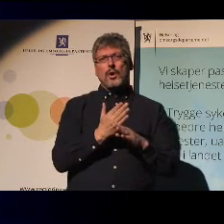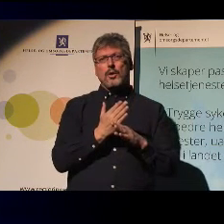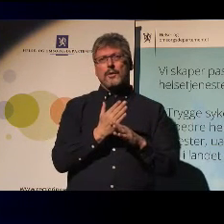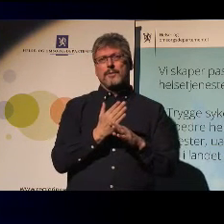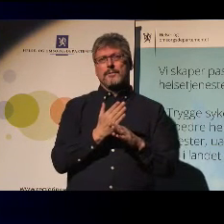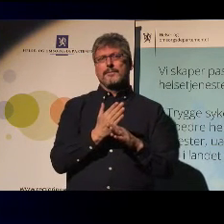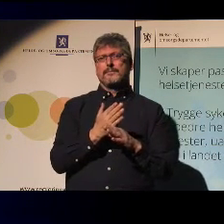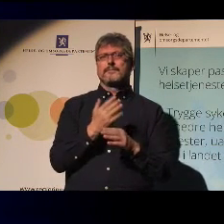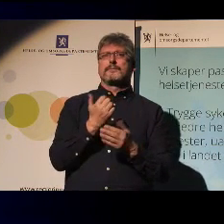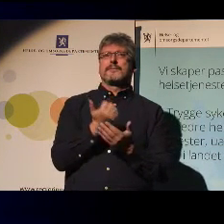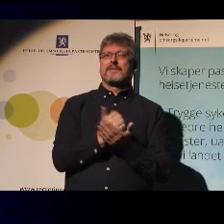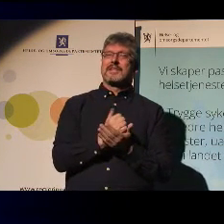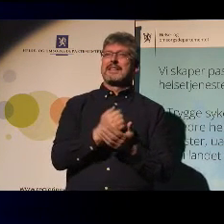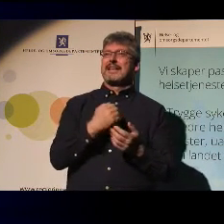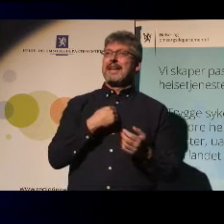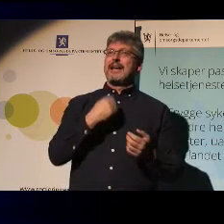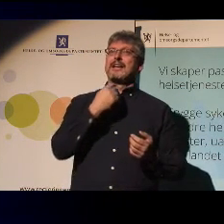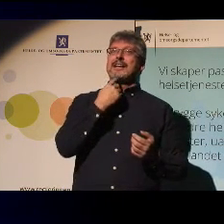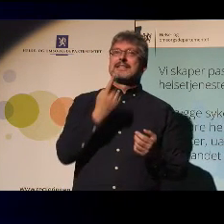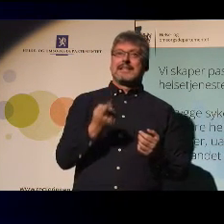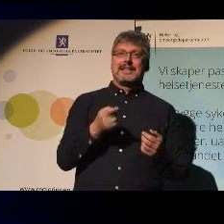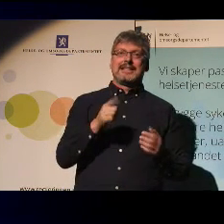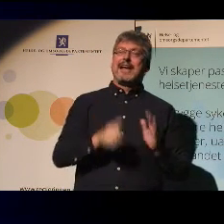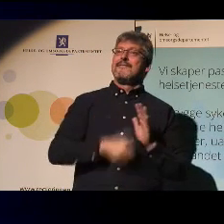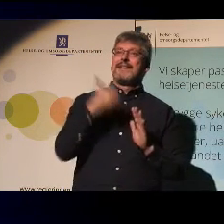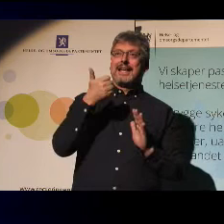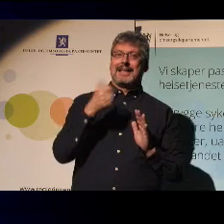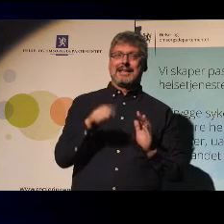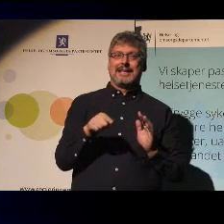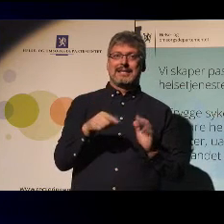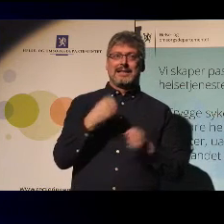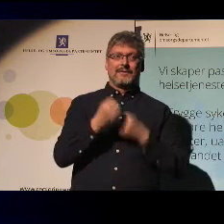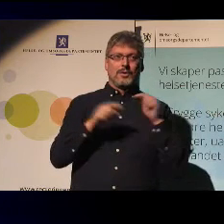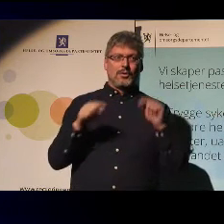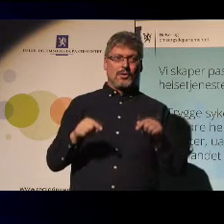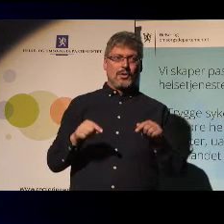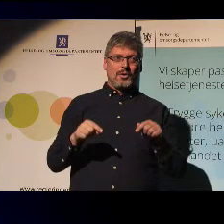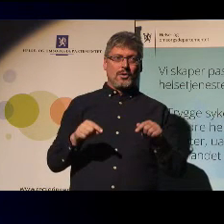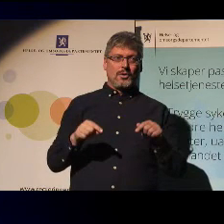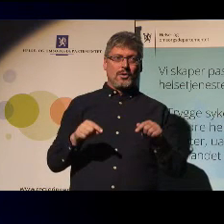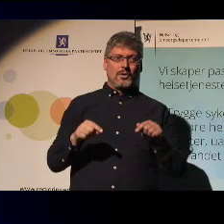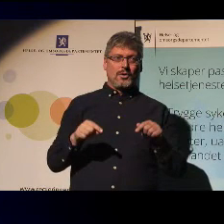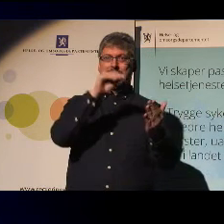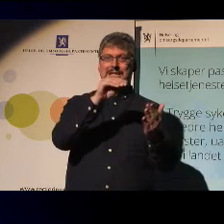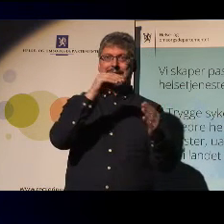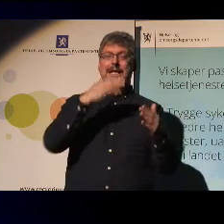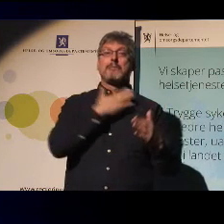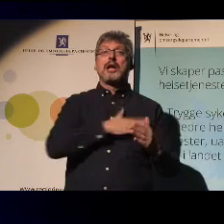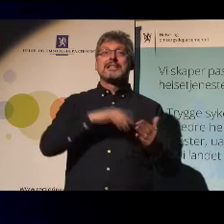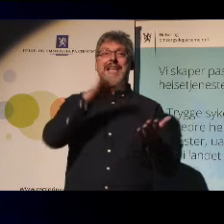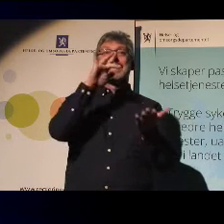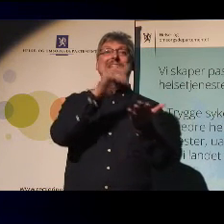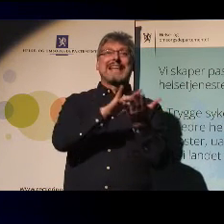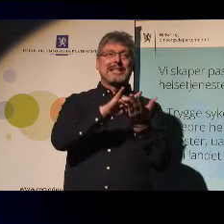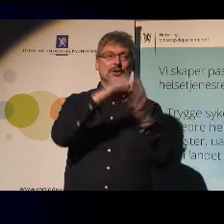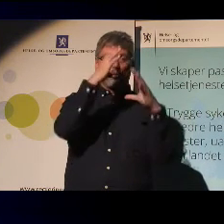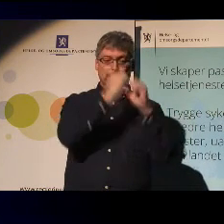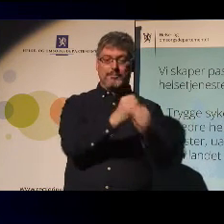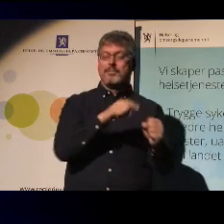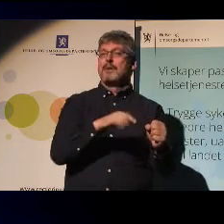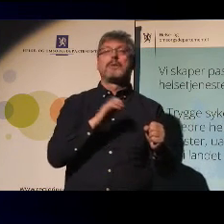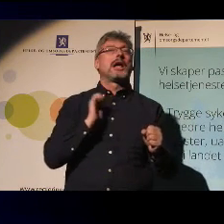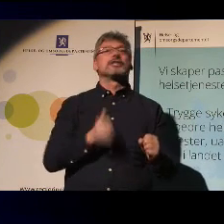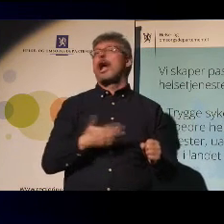noen tror kanskje at jeg skal si at den viktigste verdien da er å sette pasienten i sentrum. Men det skal jeg